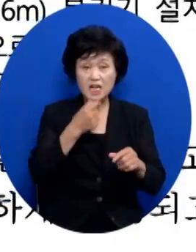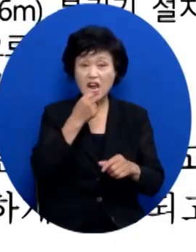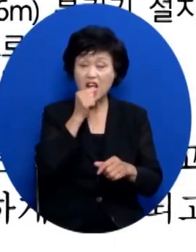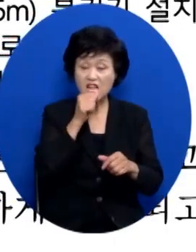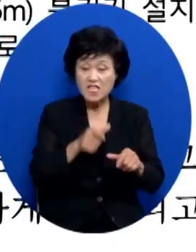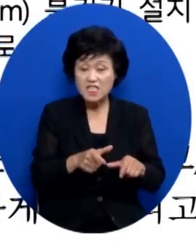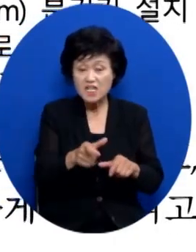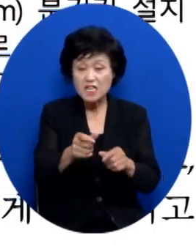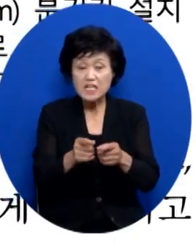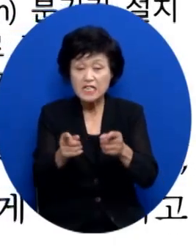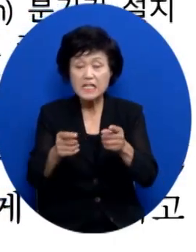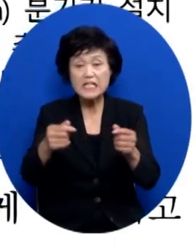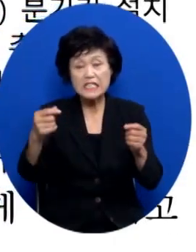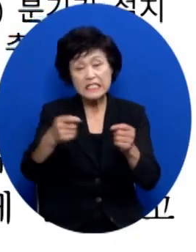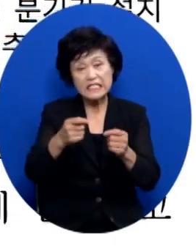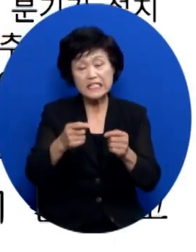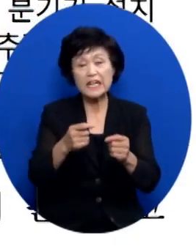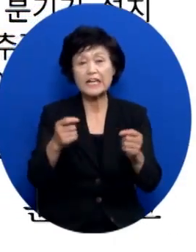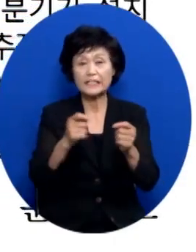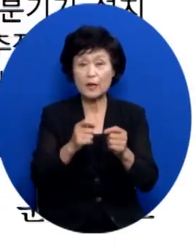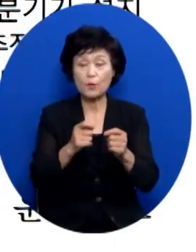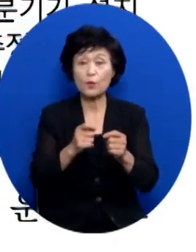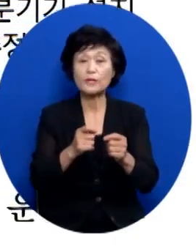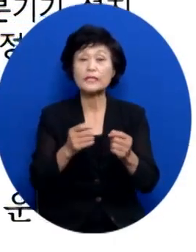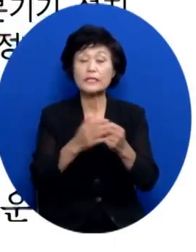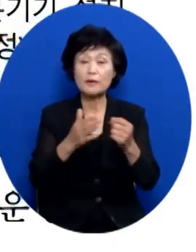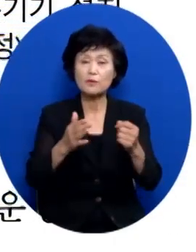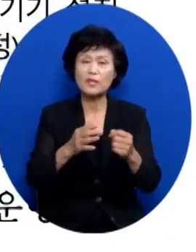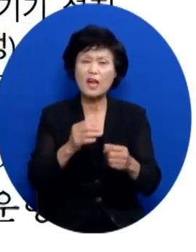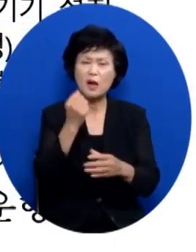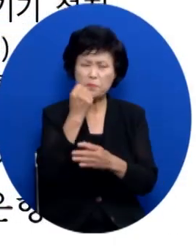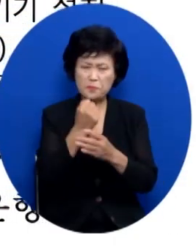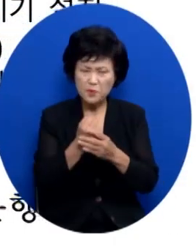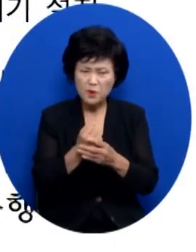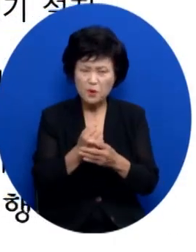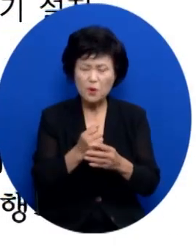턱레일의 단면적이 일반 레일보다 작아 피로에 취약한 구조인 점 등을 들었습니다.